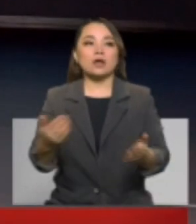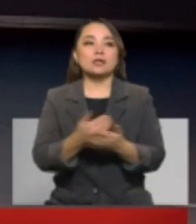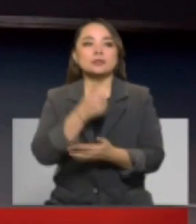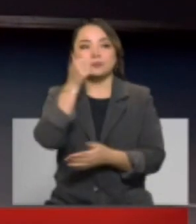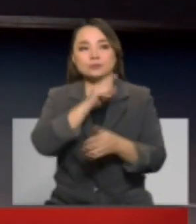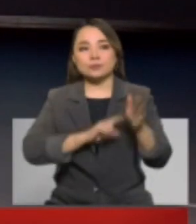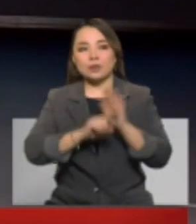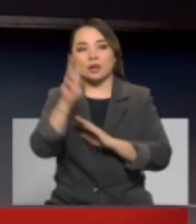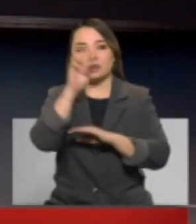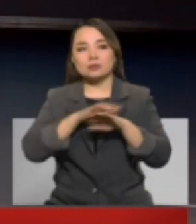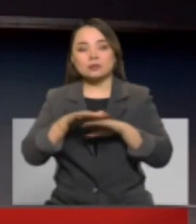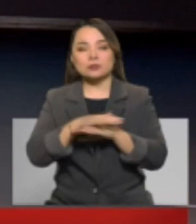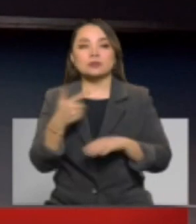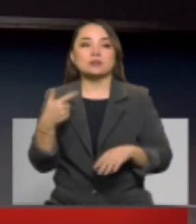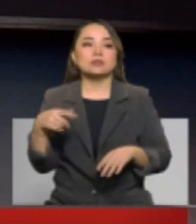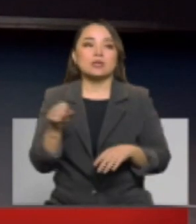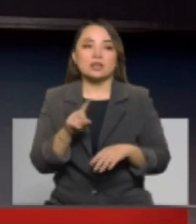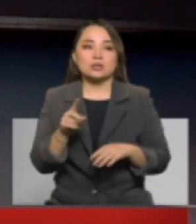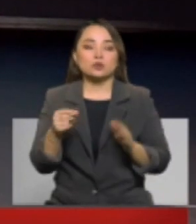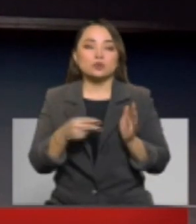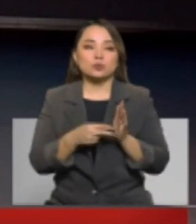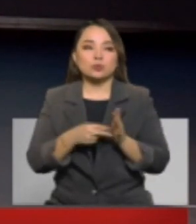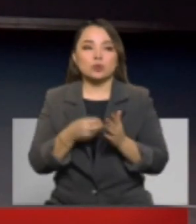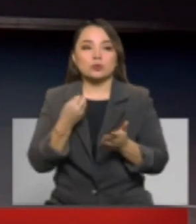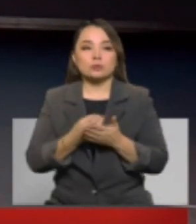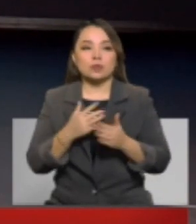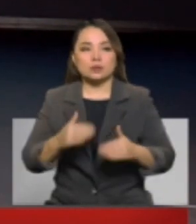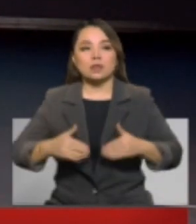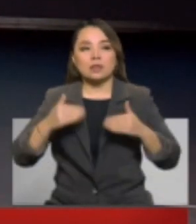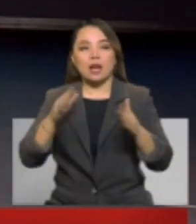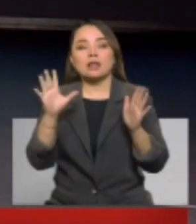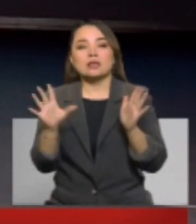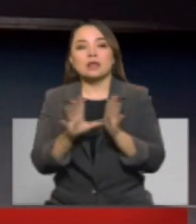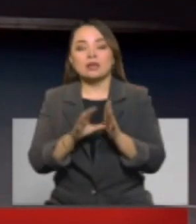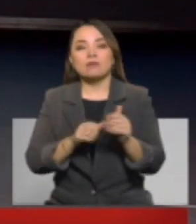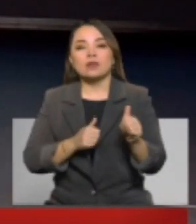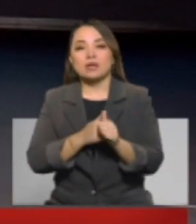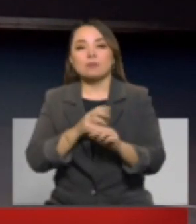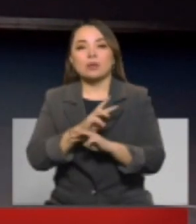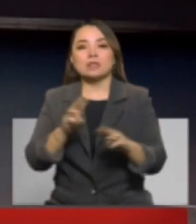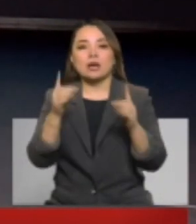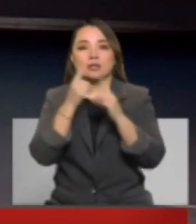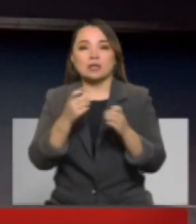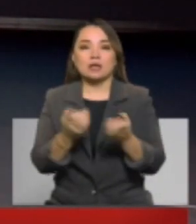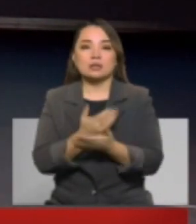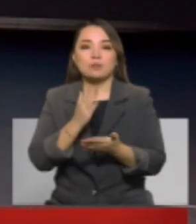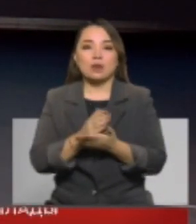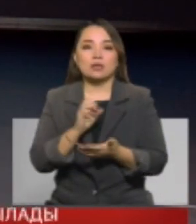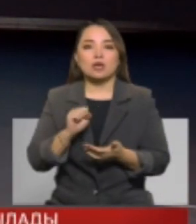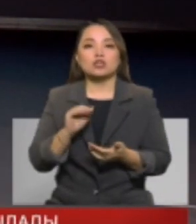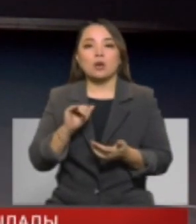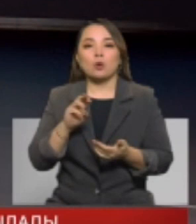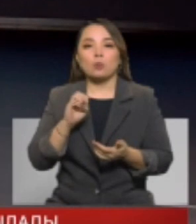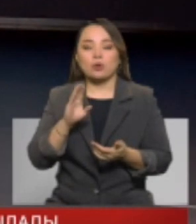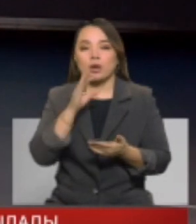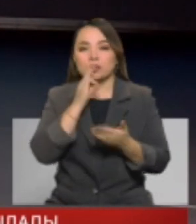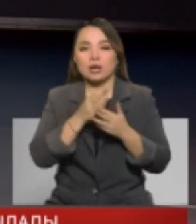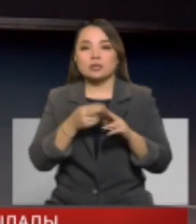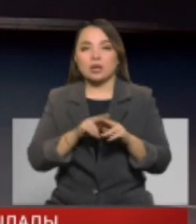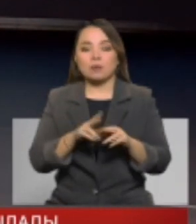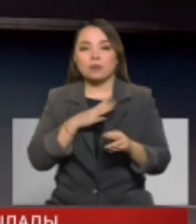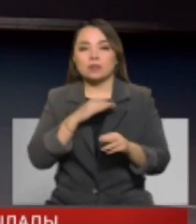Жаңа жылдан бастап елімізде сұйытылған газ қымбаттайды. Бұл туралы энергетика вице-министрі хабарлады. Әлібек Жамауовтың сөзінше